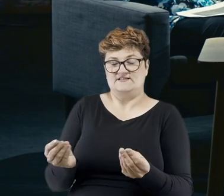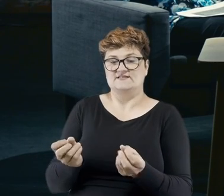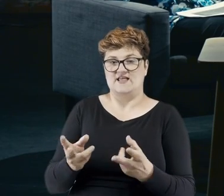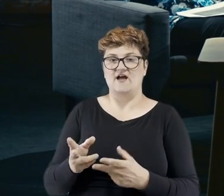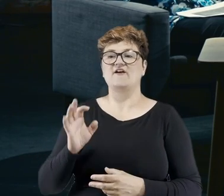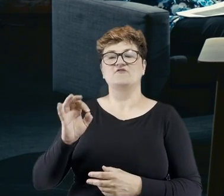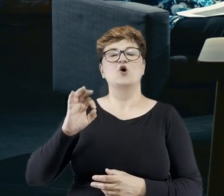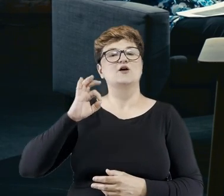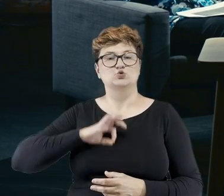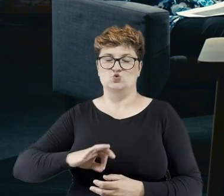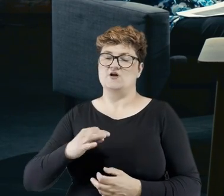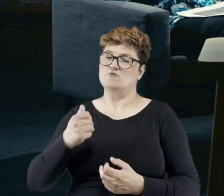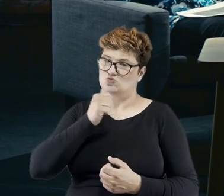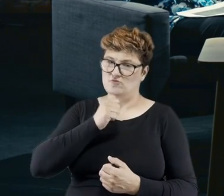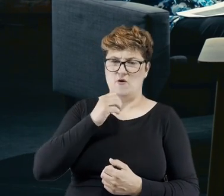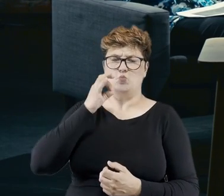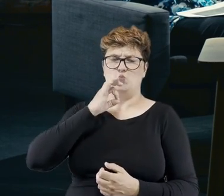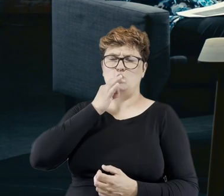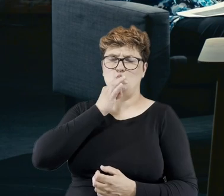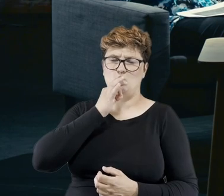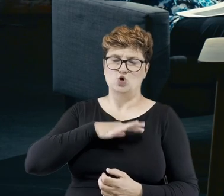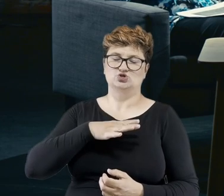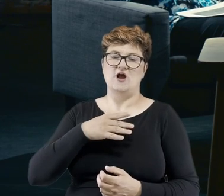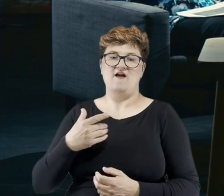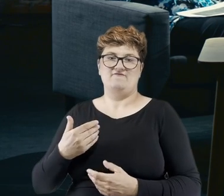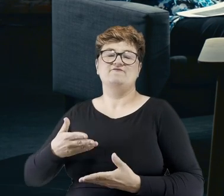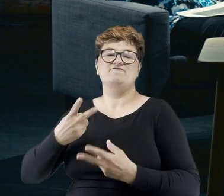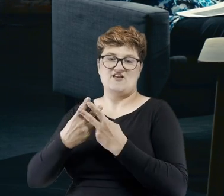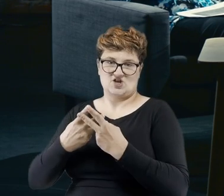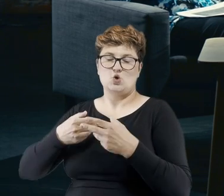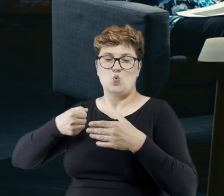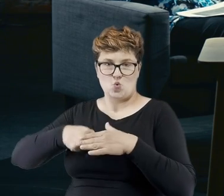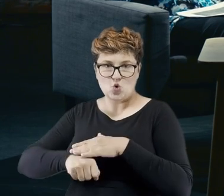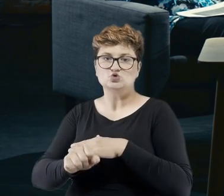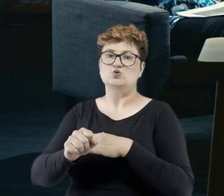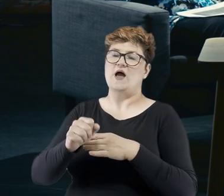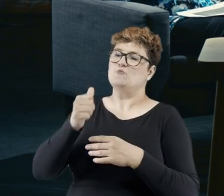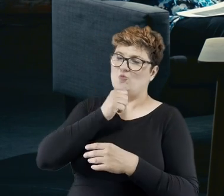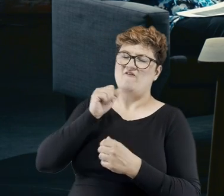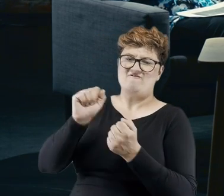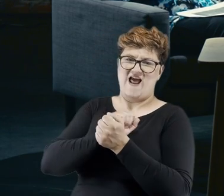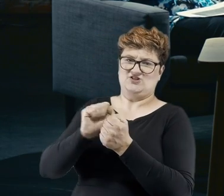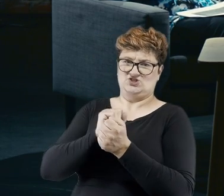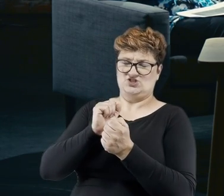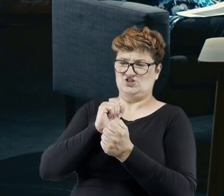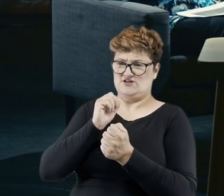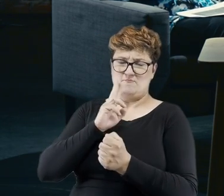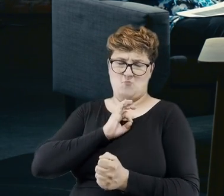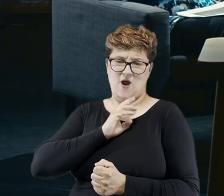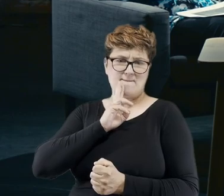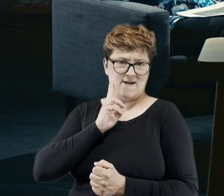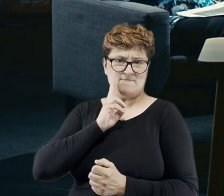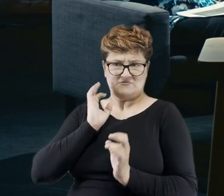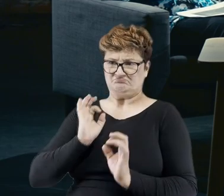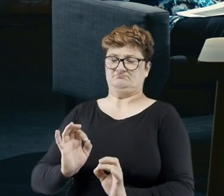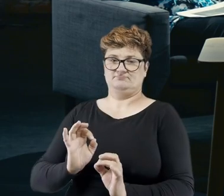zaginęła. Jej córka próbowała bardzo mocno walczyć, młodsza, urodzona już w więzieniu, o dobre imię matki. Zresztą powstała też